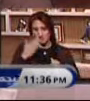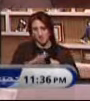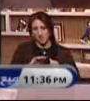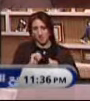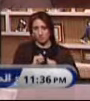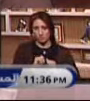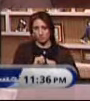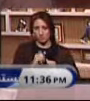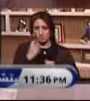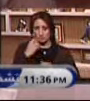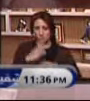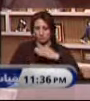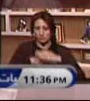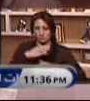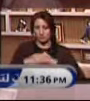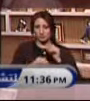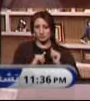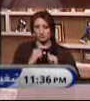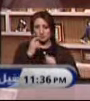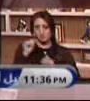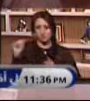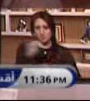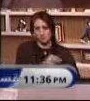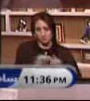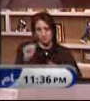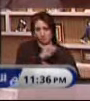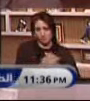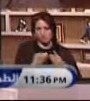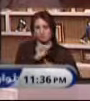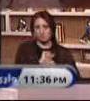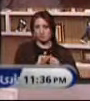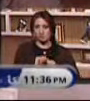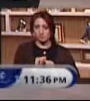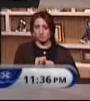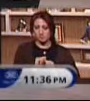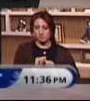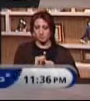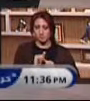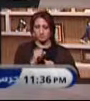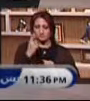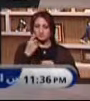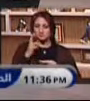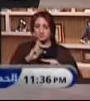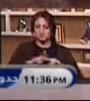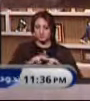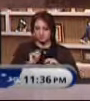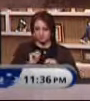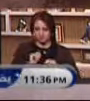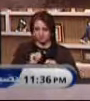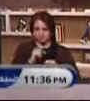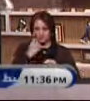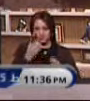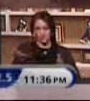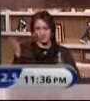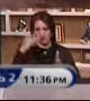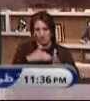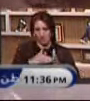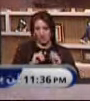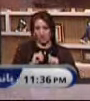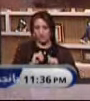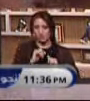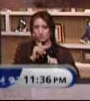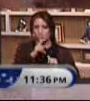يتمنون حياتنا ونحن عند موتنا لا نتمنى حياتهم. الله هي كده. المنبع الاخير والسادس بقى